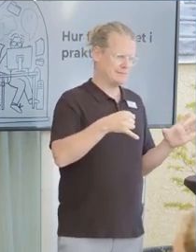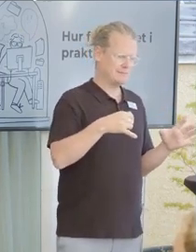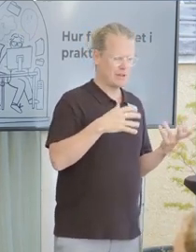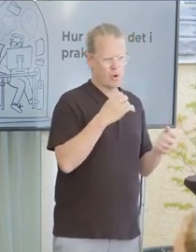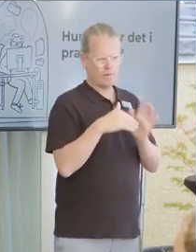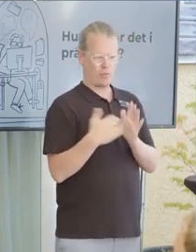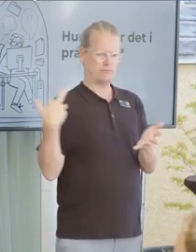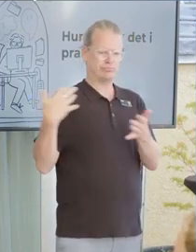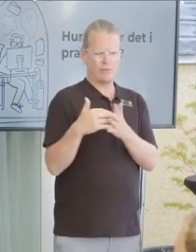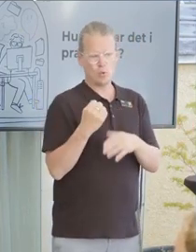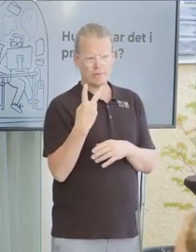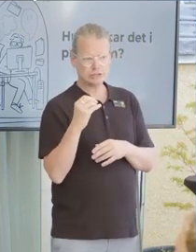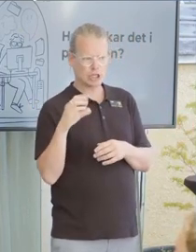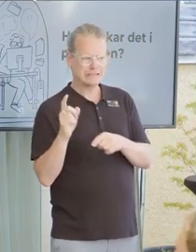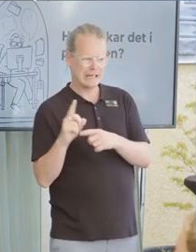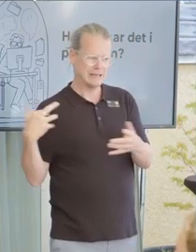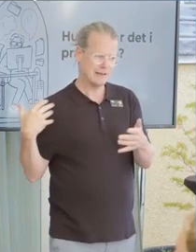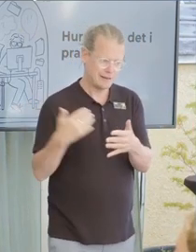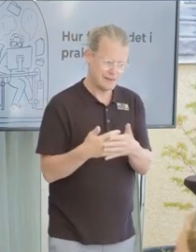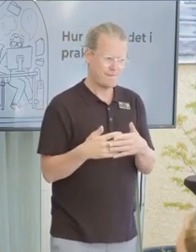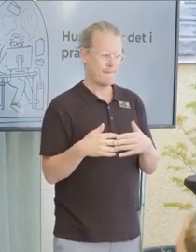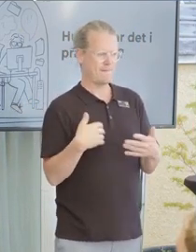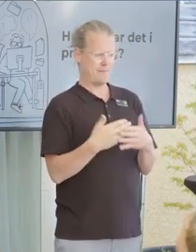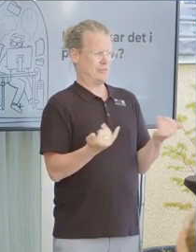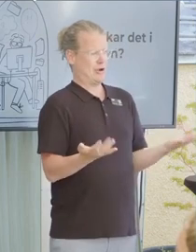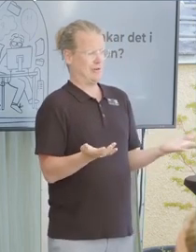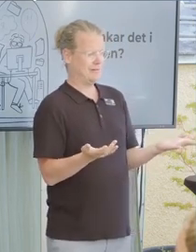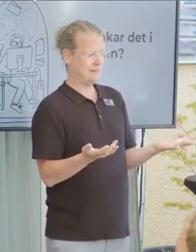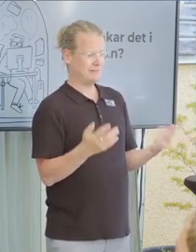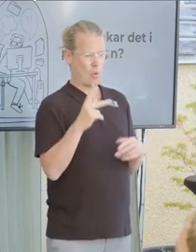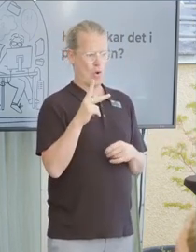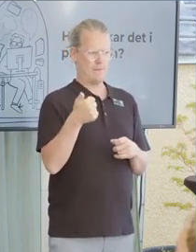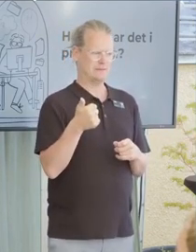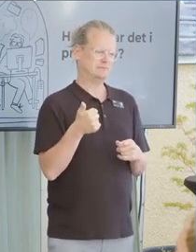även pressmaterialet som KB har digitaliserat är fantastiskt.